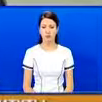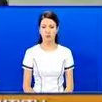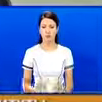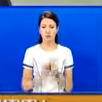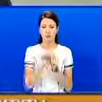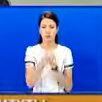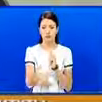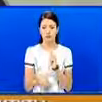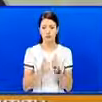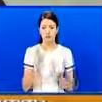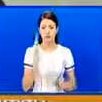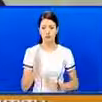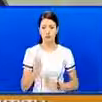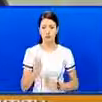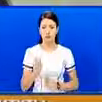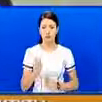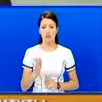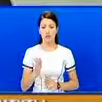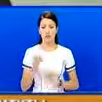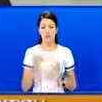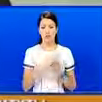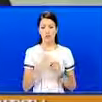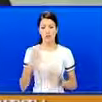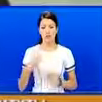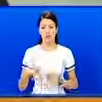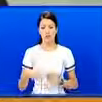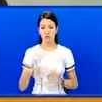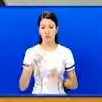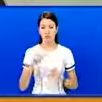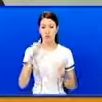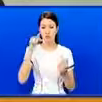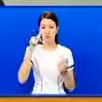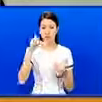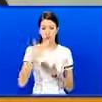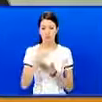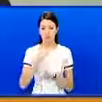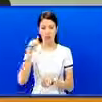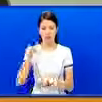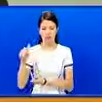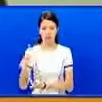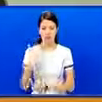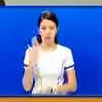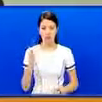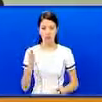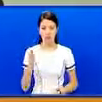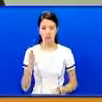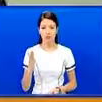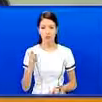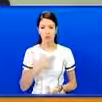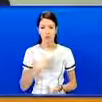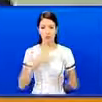ISO 17025 стандартына сәйкес болу. Бұл стандартқа сәйкес болсақ, біздің